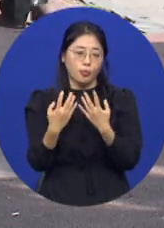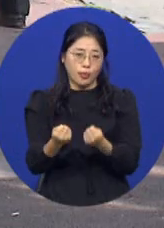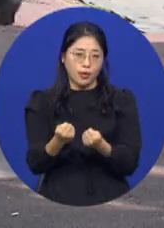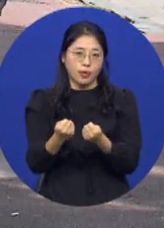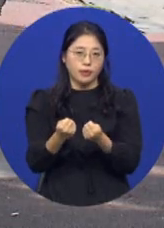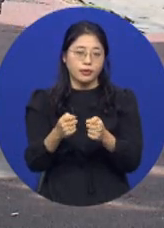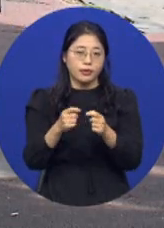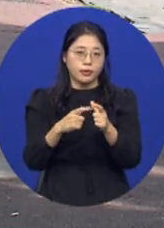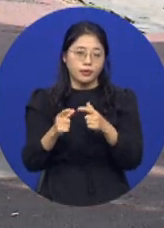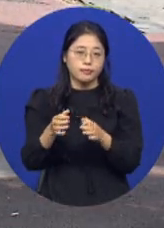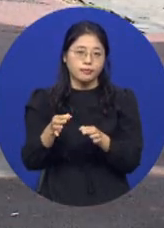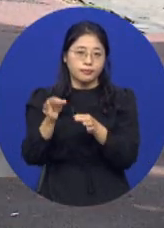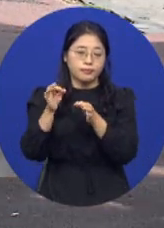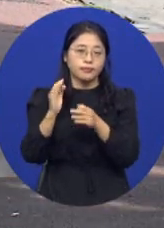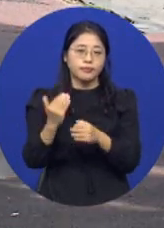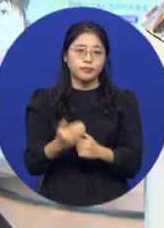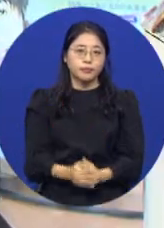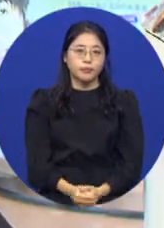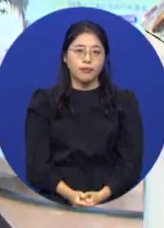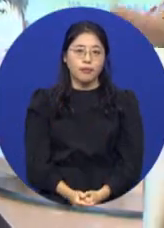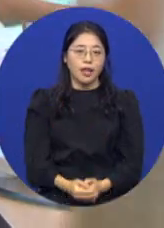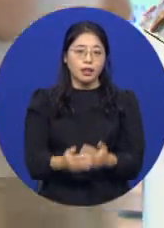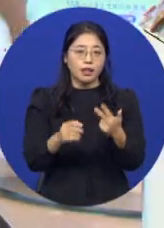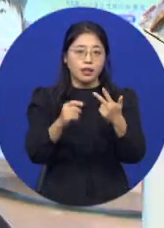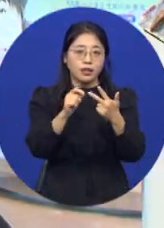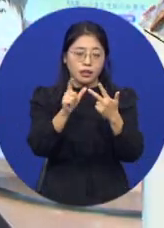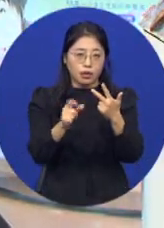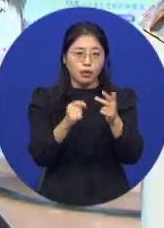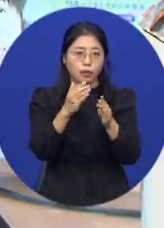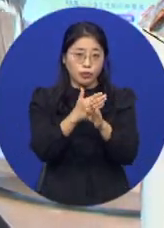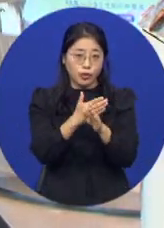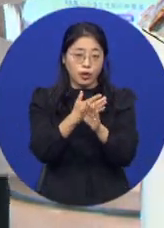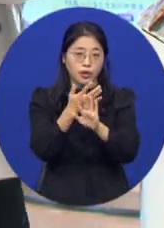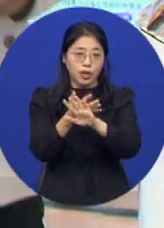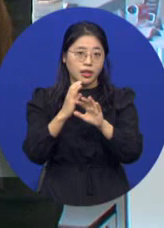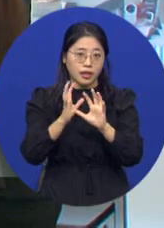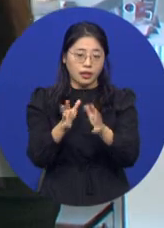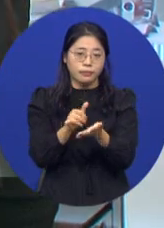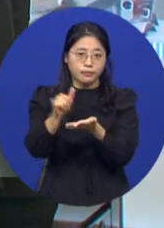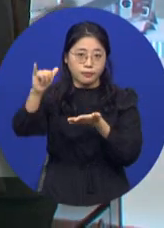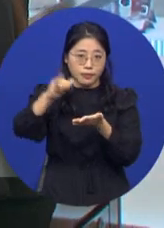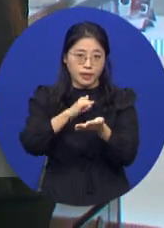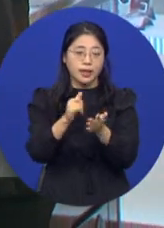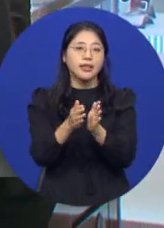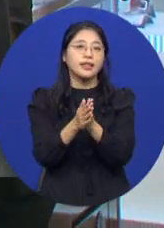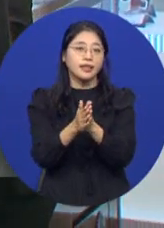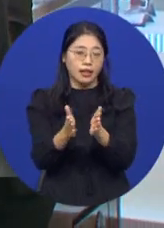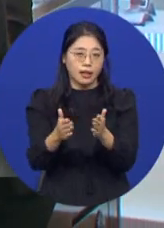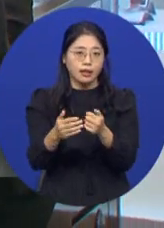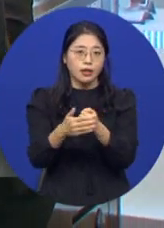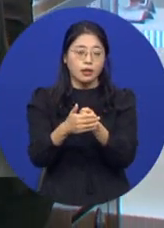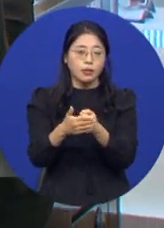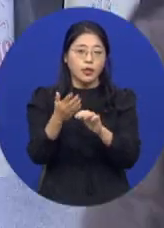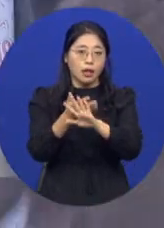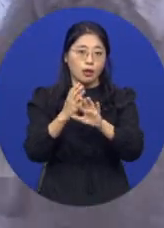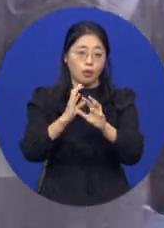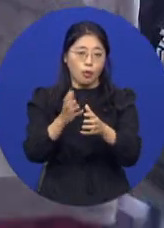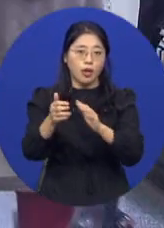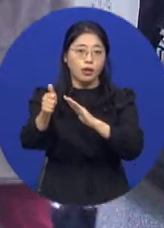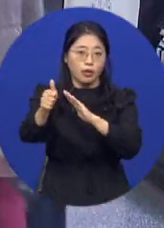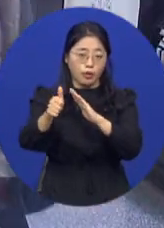62.1% 증가했습니다. 제주는 지난 7월부터 국제선 항공기 운항이 재개되면서 외국인 관광객